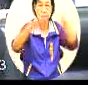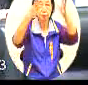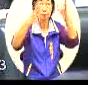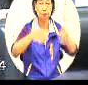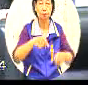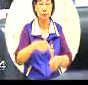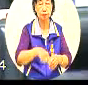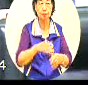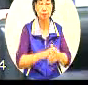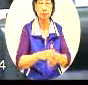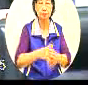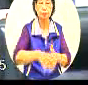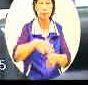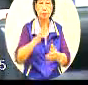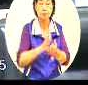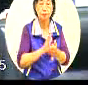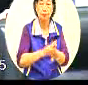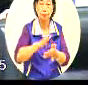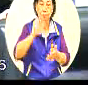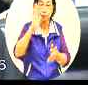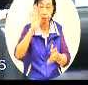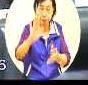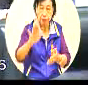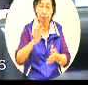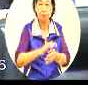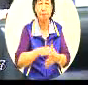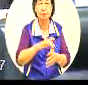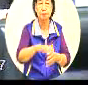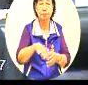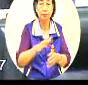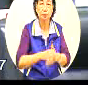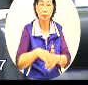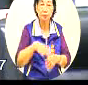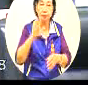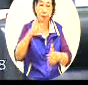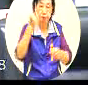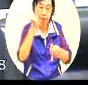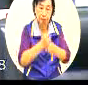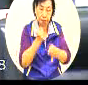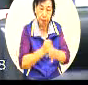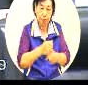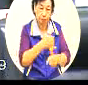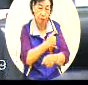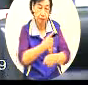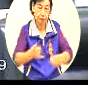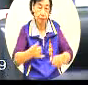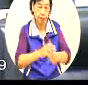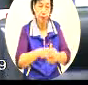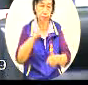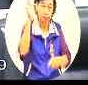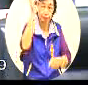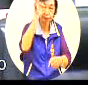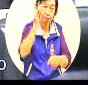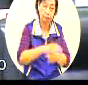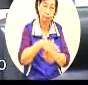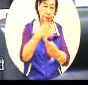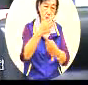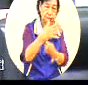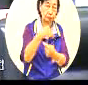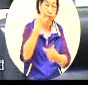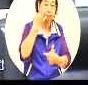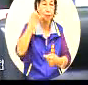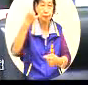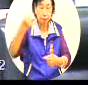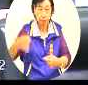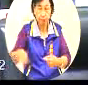的从业人员应该保障旗津区当地居民一定的就业机会，我们希望提供给